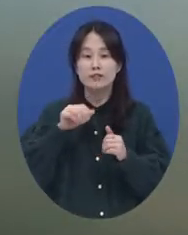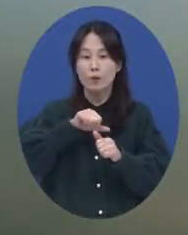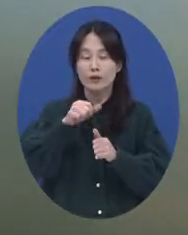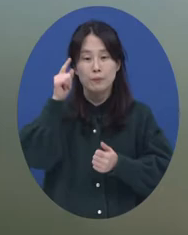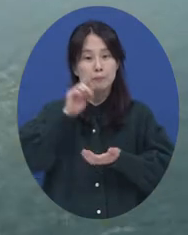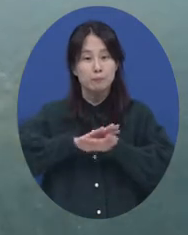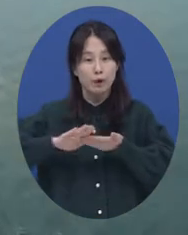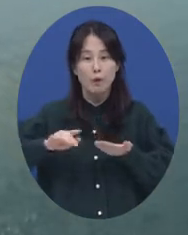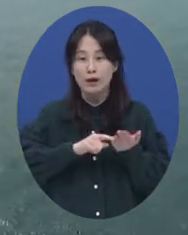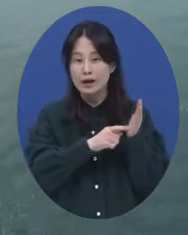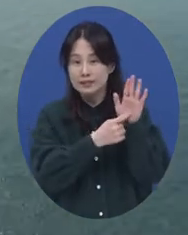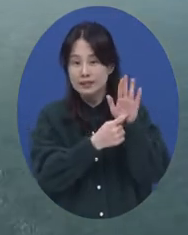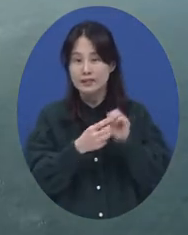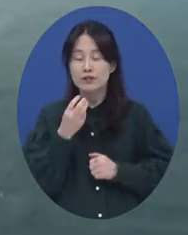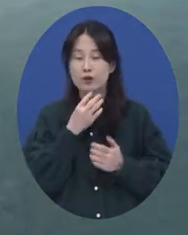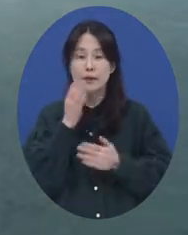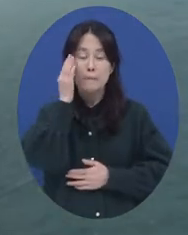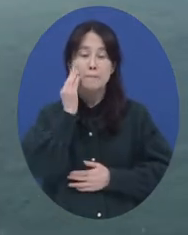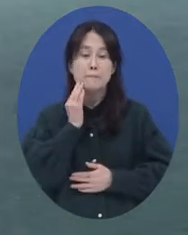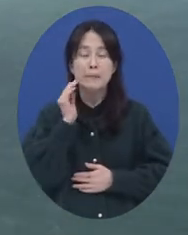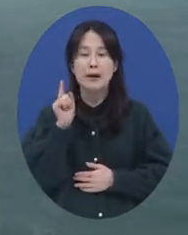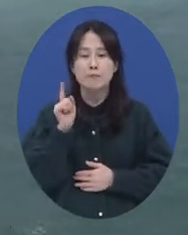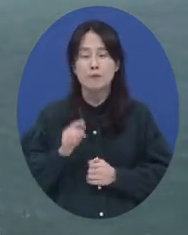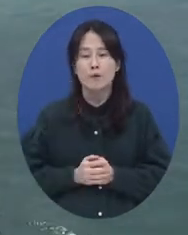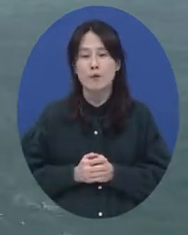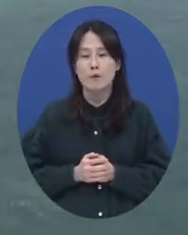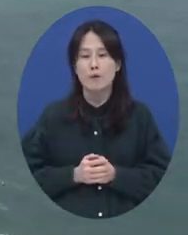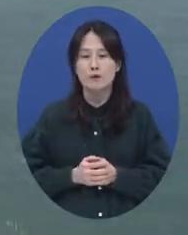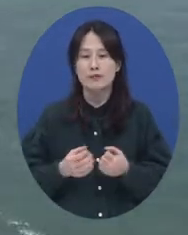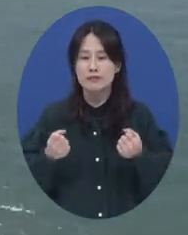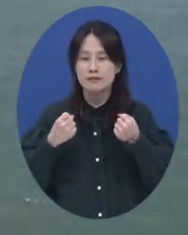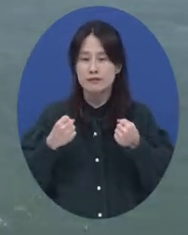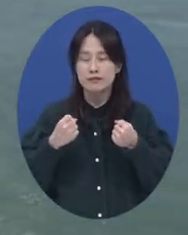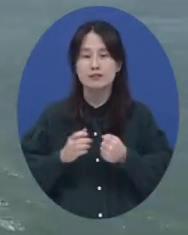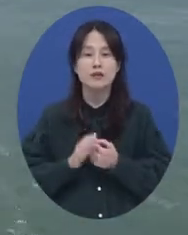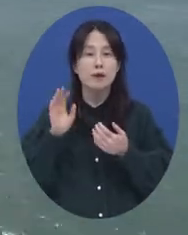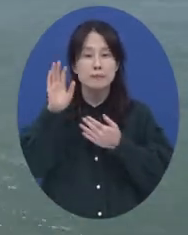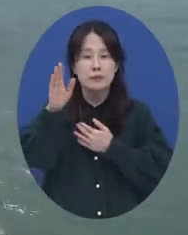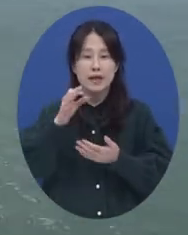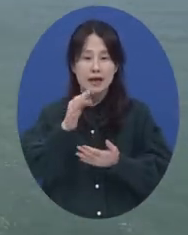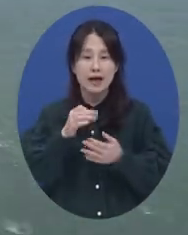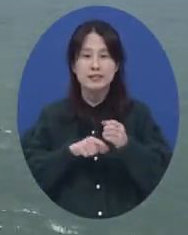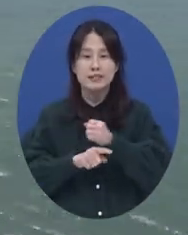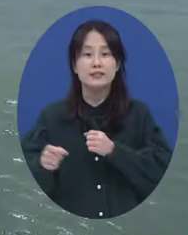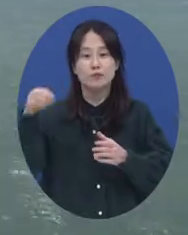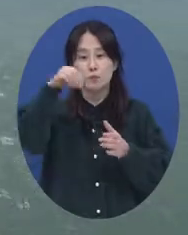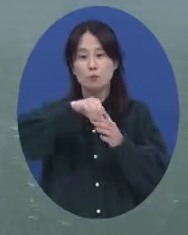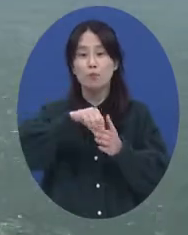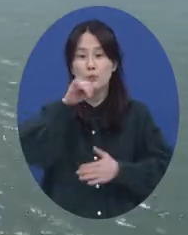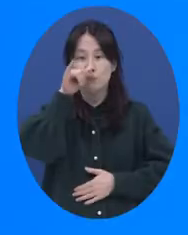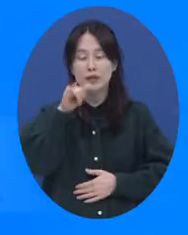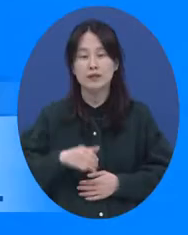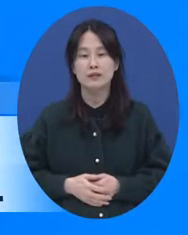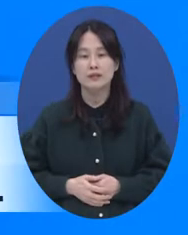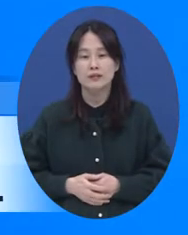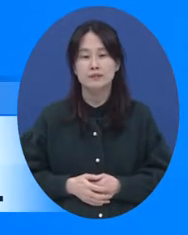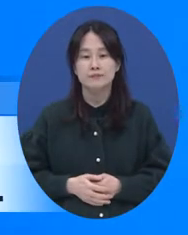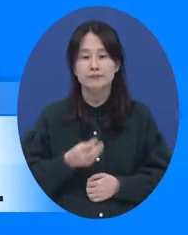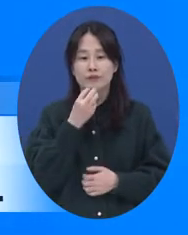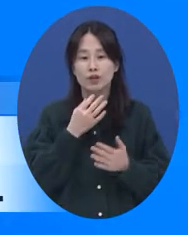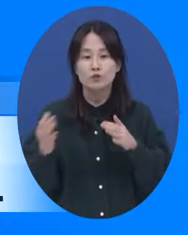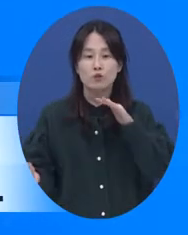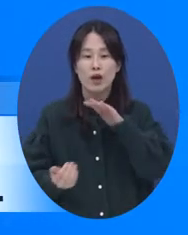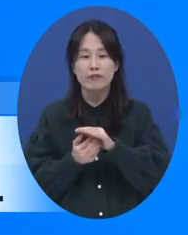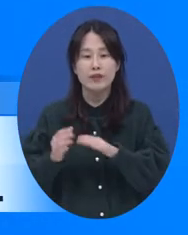표현하며 경기 파랑은 신뢰와 에너지, 미래 가치의 뜻을 담아냈습니다. 경기도는